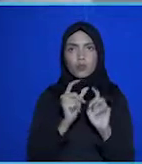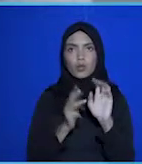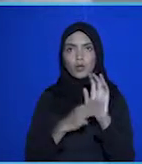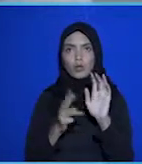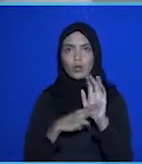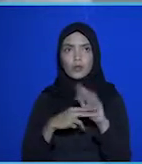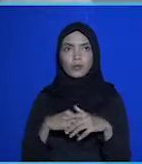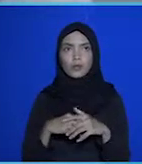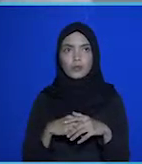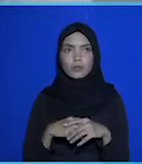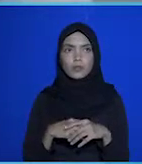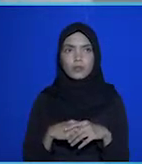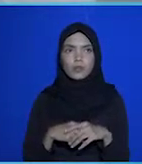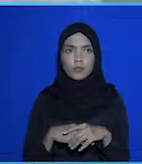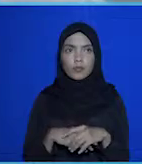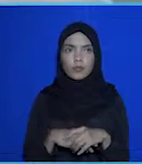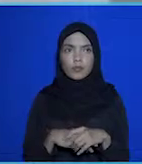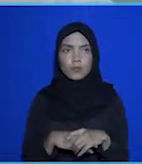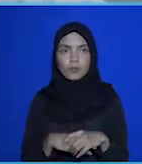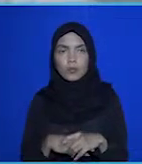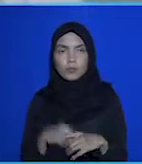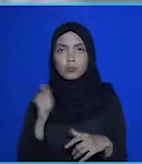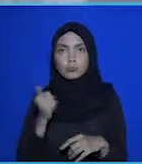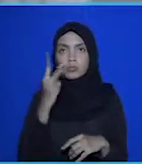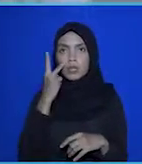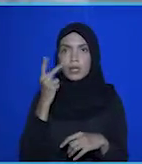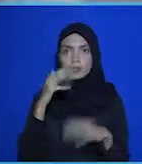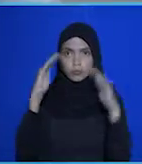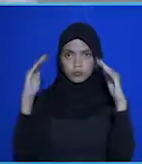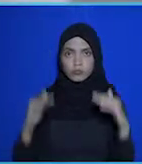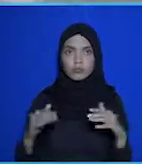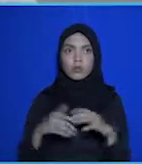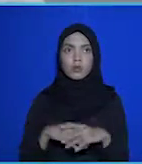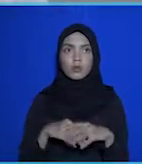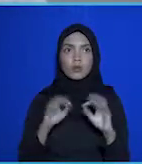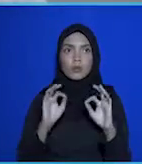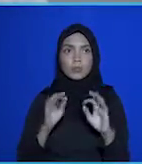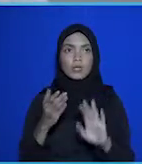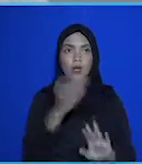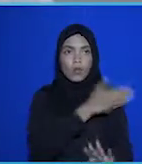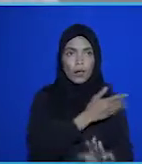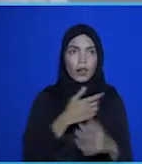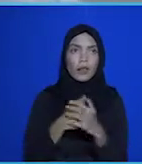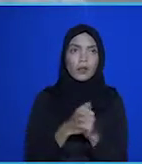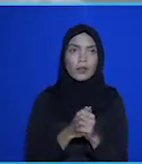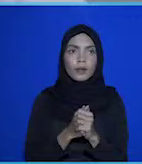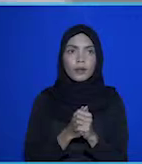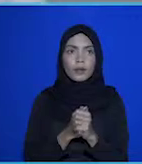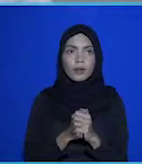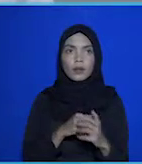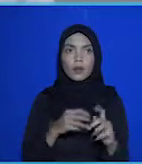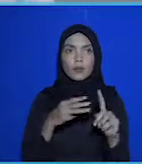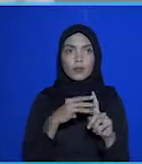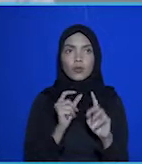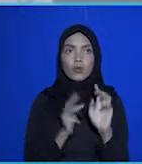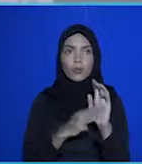Nah, apa saja yang sudah kita lakukan bisa dilihat di berikutnya. Pada saat awal-awal kita dari Mas BUMN, beberapa BUMN